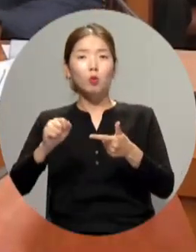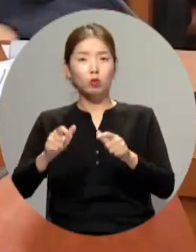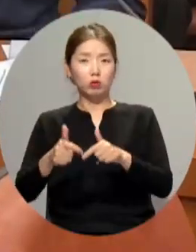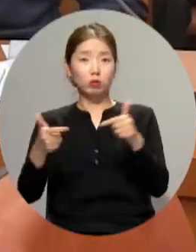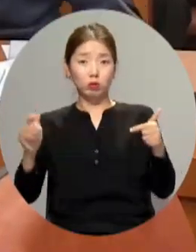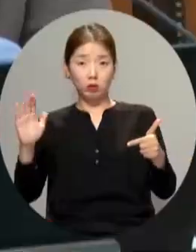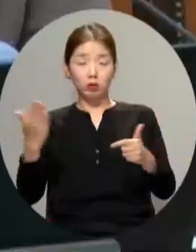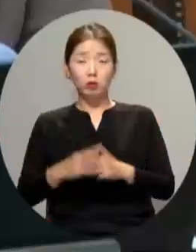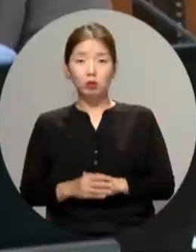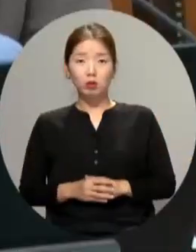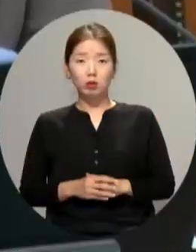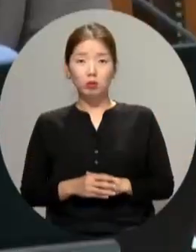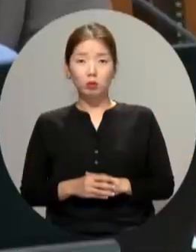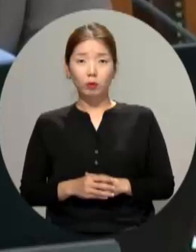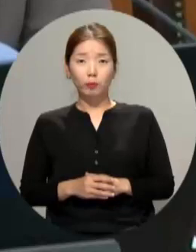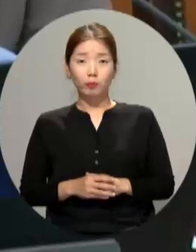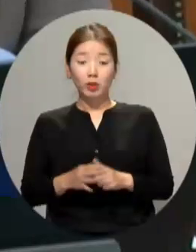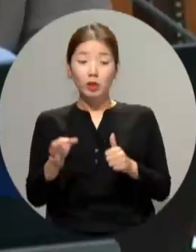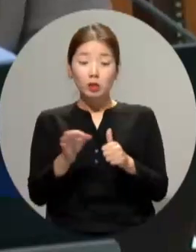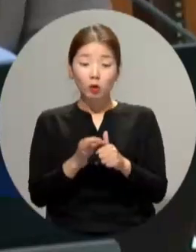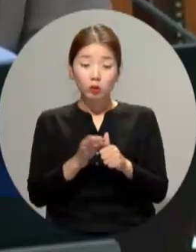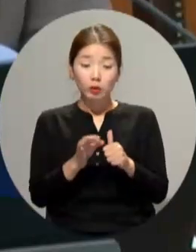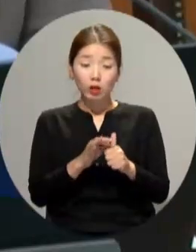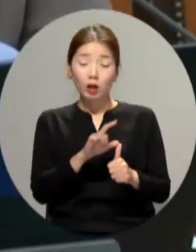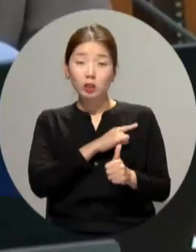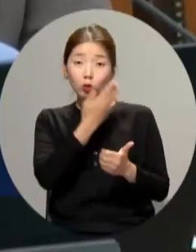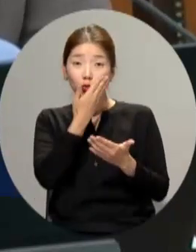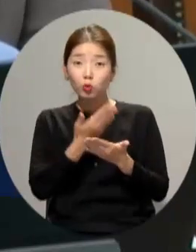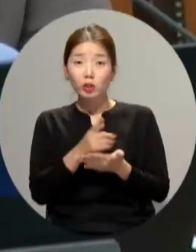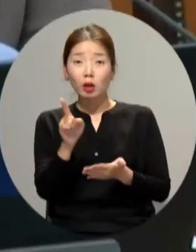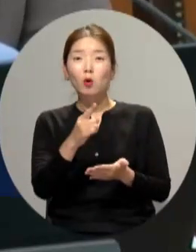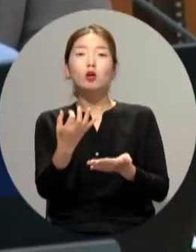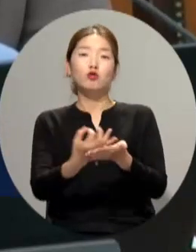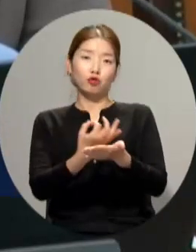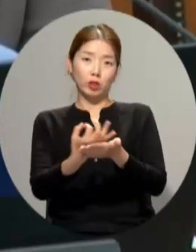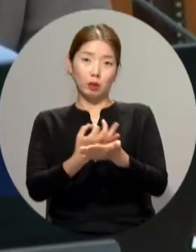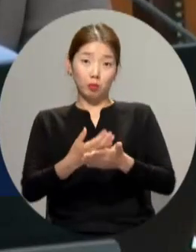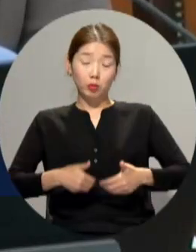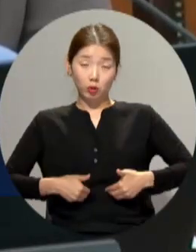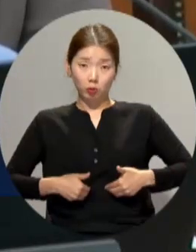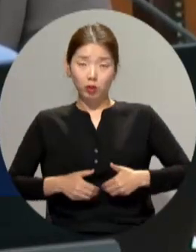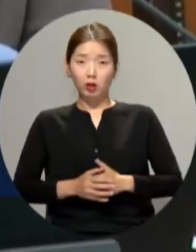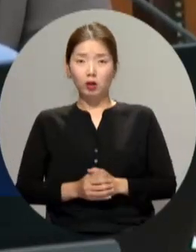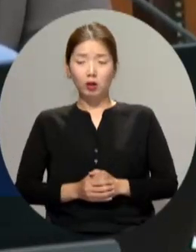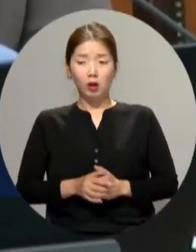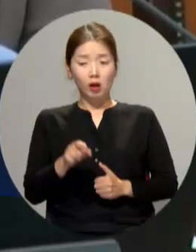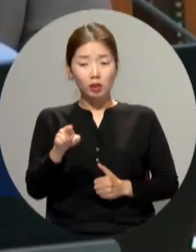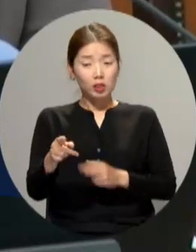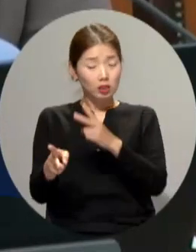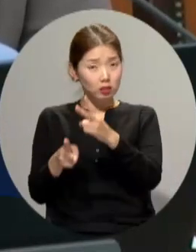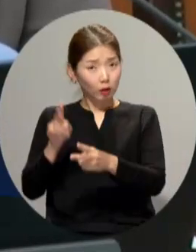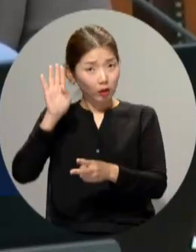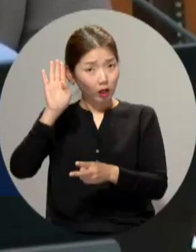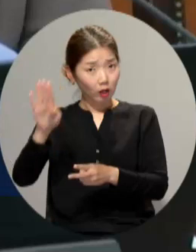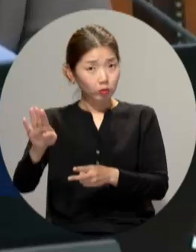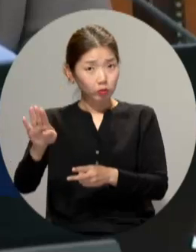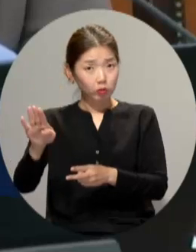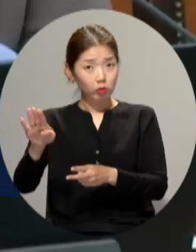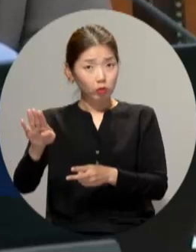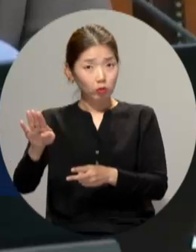때문입니다. 연금의 가장 또 중요한 포인트가 뭡니까? 수익이잖아요. 수익. 이게 석탄이 앞으로 석탄